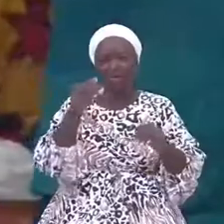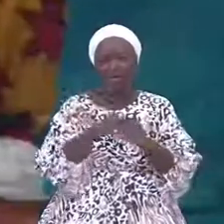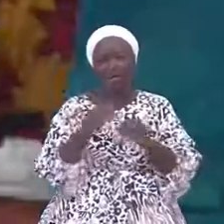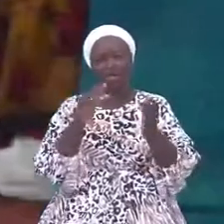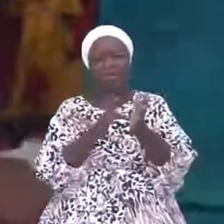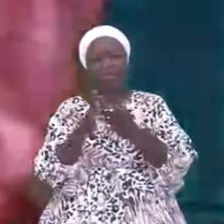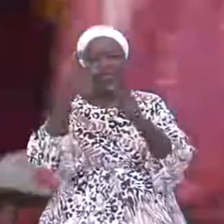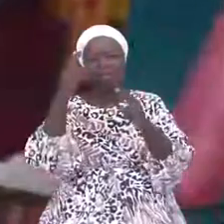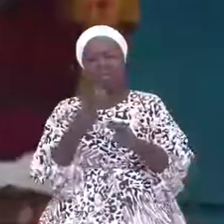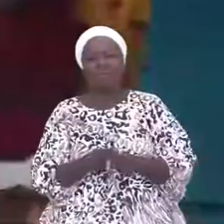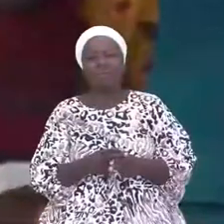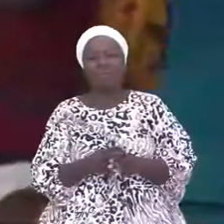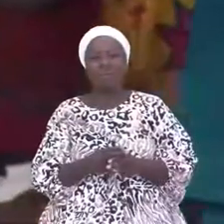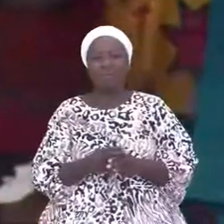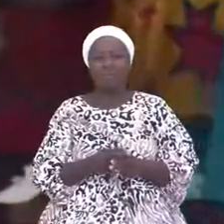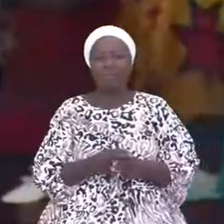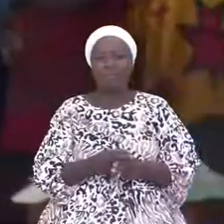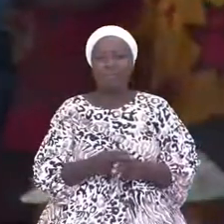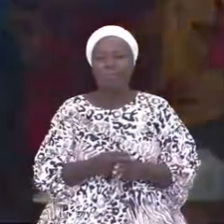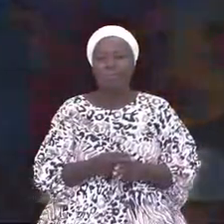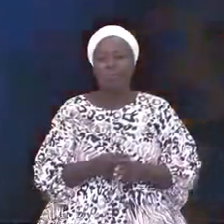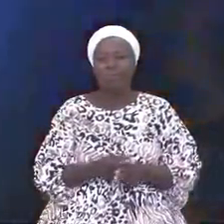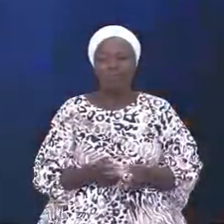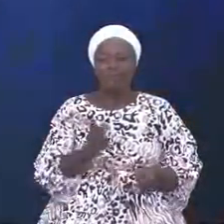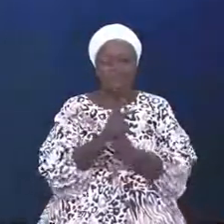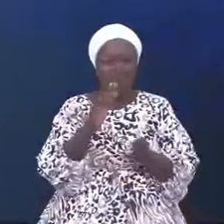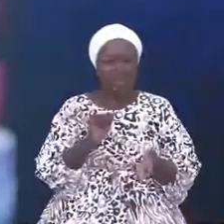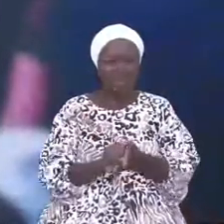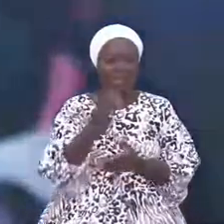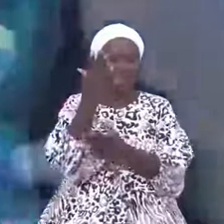requêtes, maintenant, au nom de Jésus.